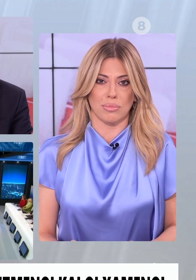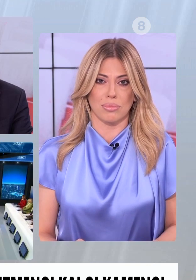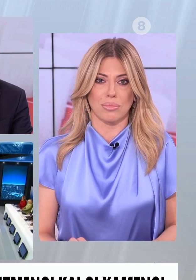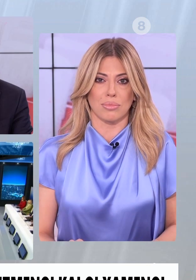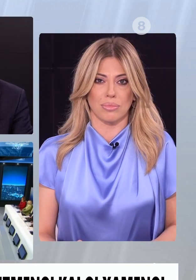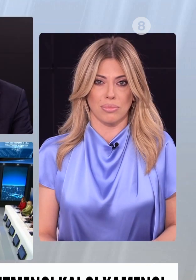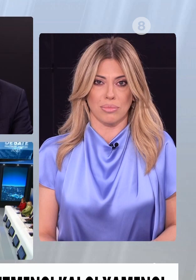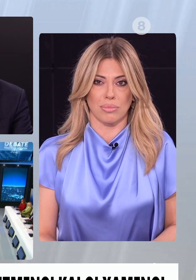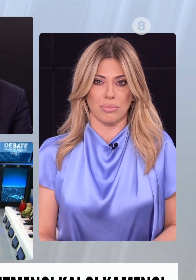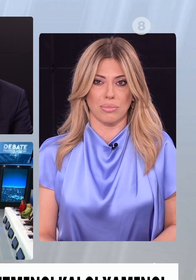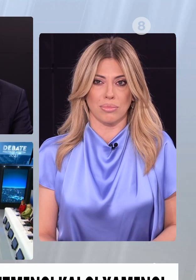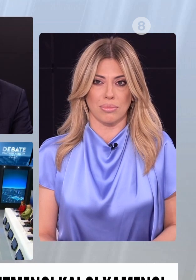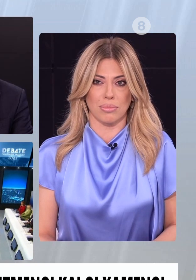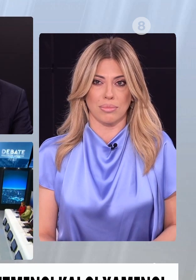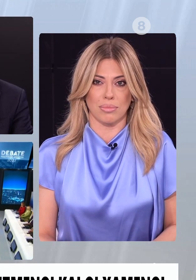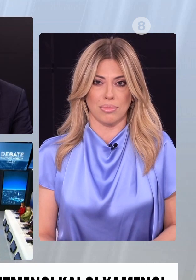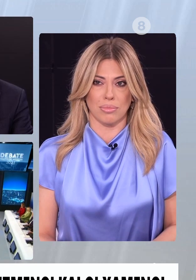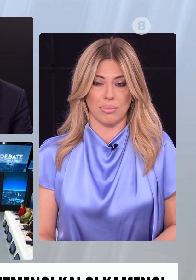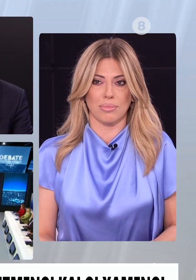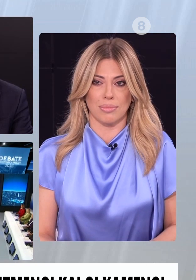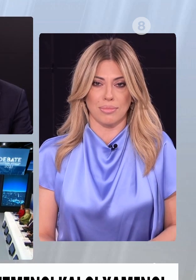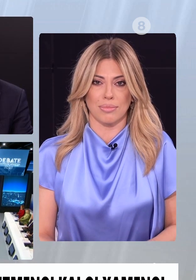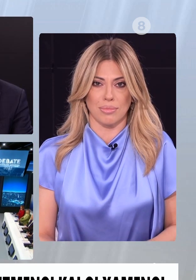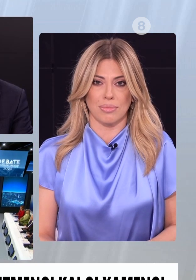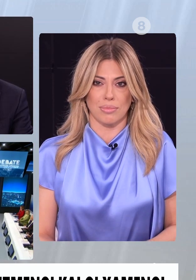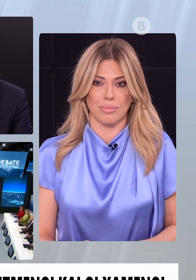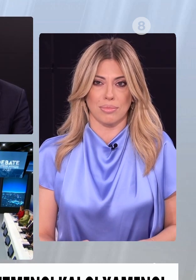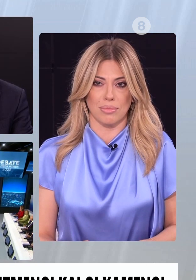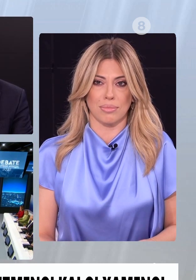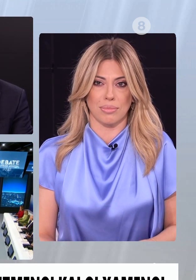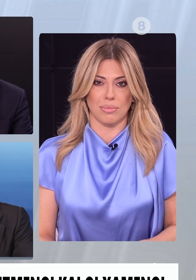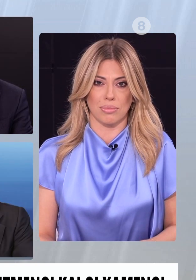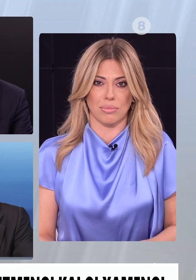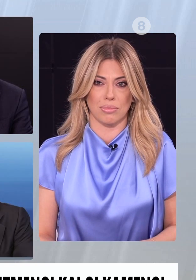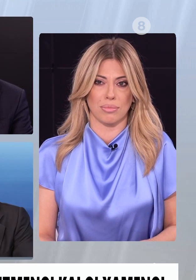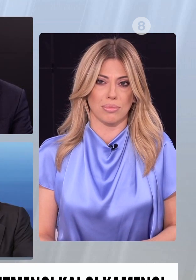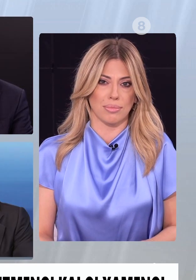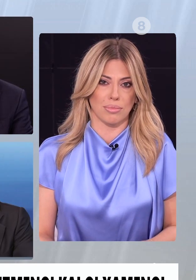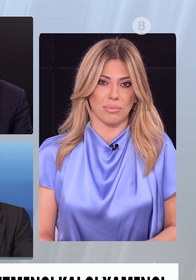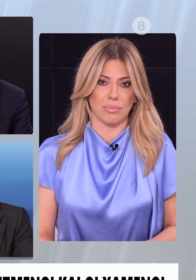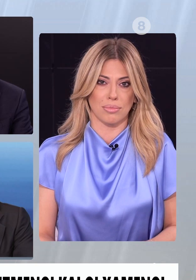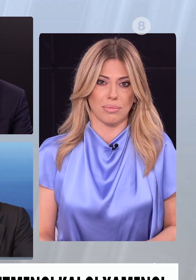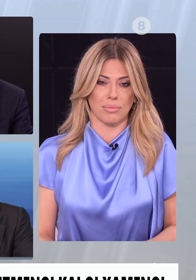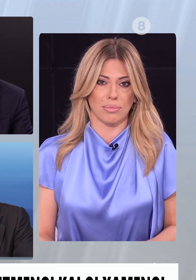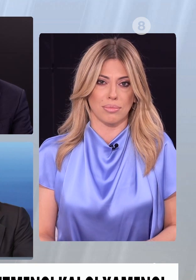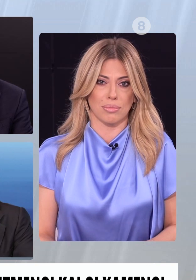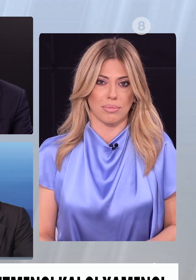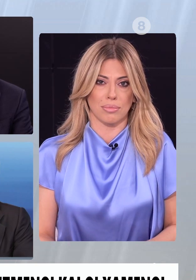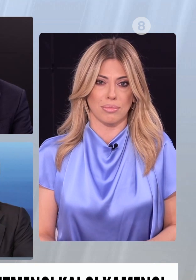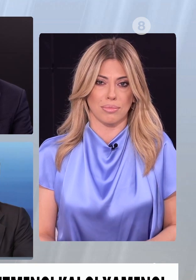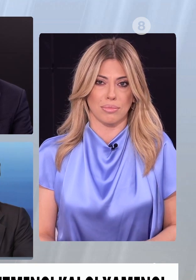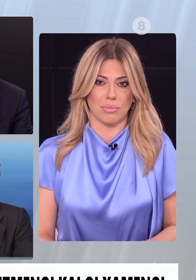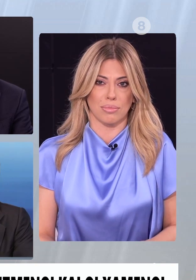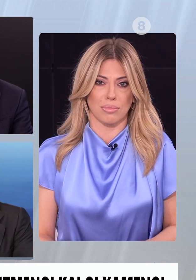με αρκετά σαφή τρόπο στον προεκλογικό διάλογο τα δεδομένα που υπάρχουν. Mm-hmm. Υπάρχει ένα σαφώς